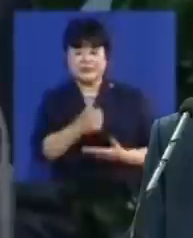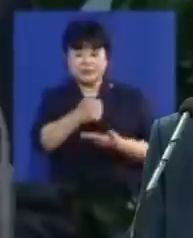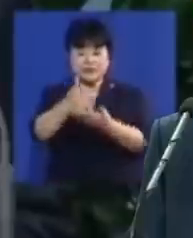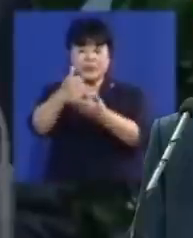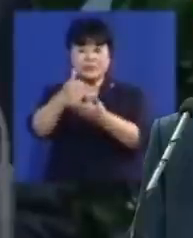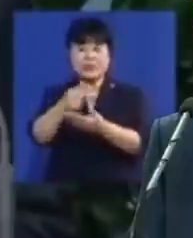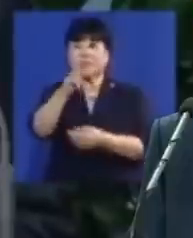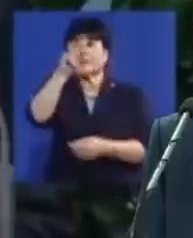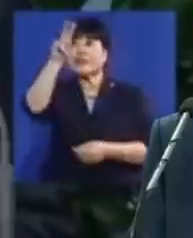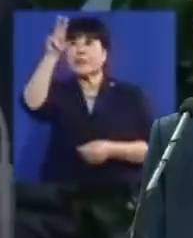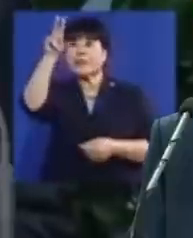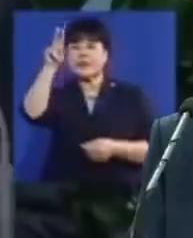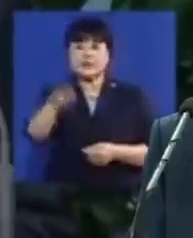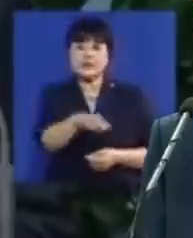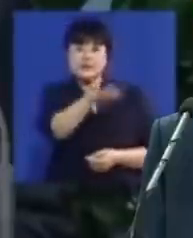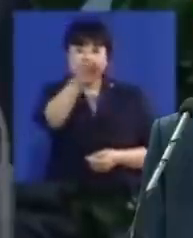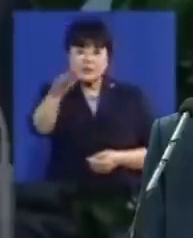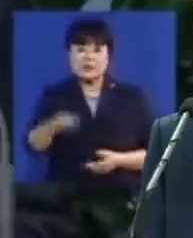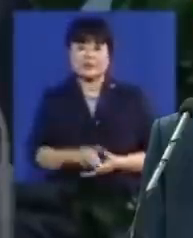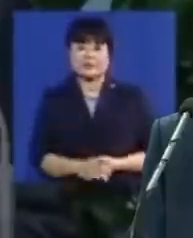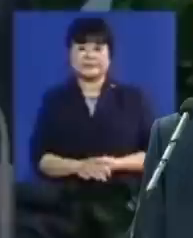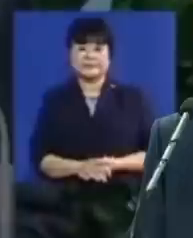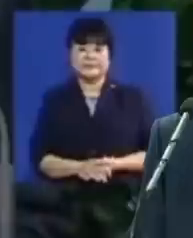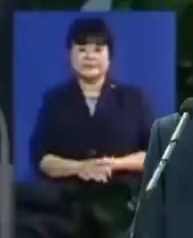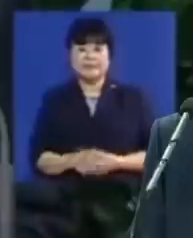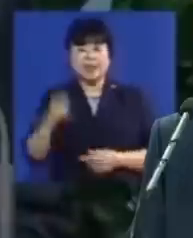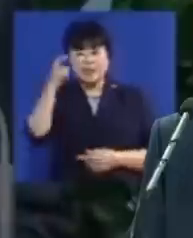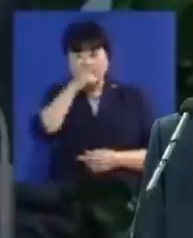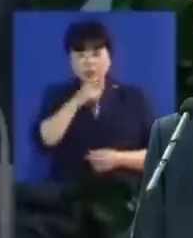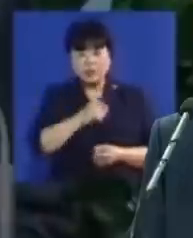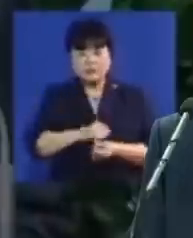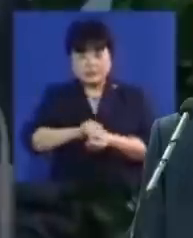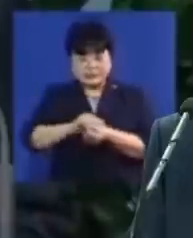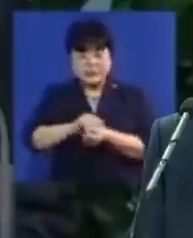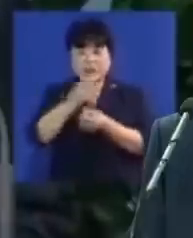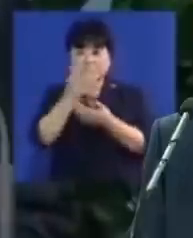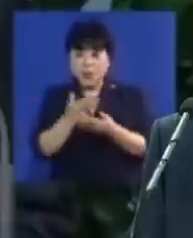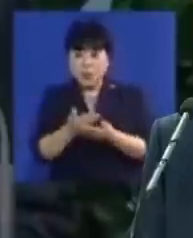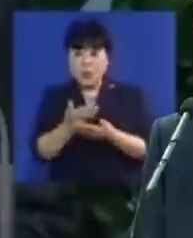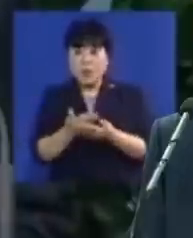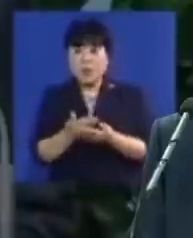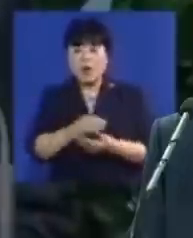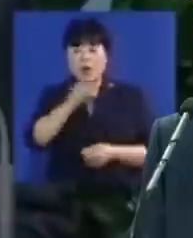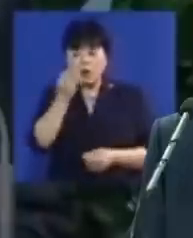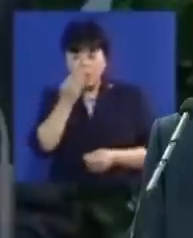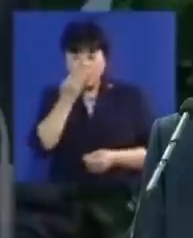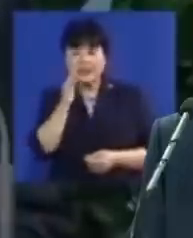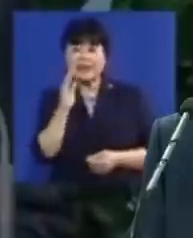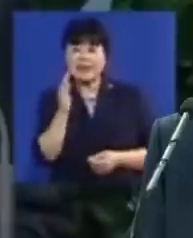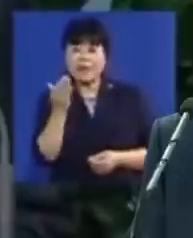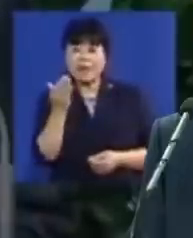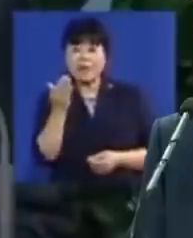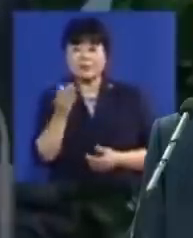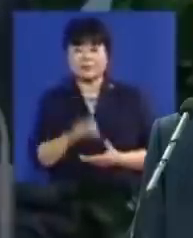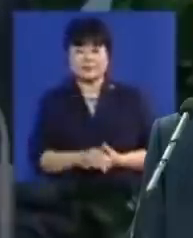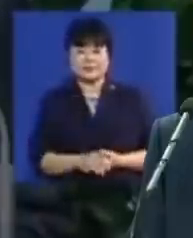주님만 쳐다보면 우리 더러움이 씻어지고 거룩하게 되고